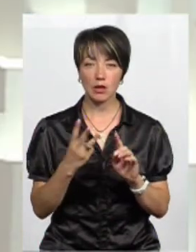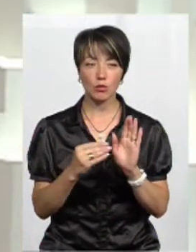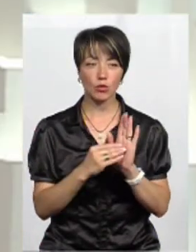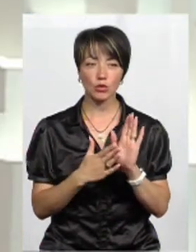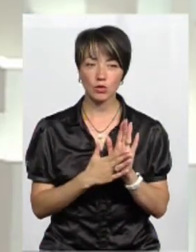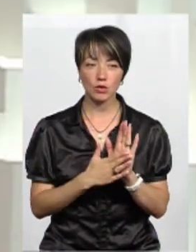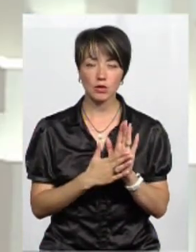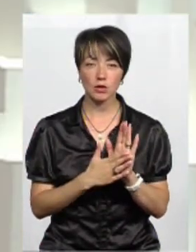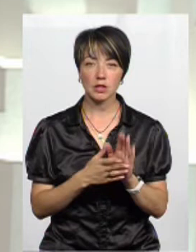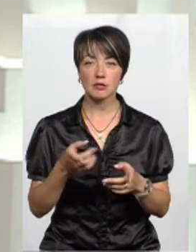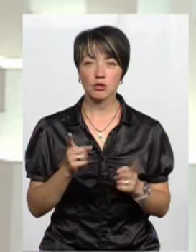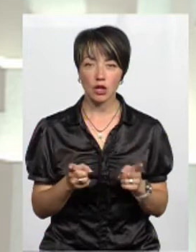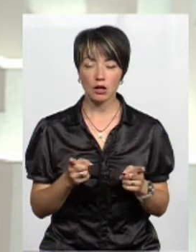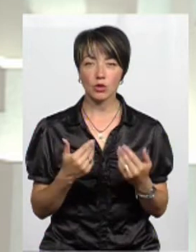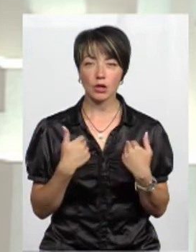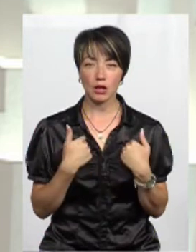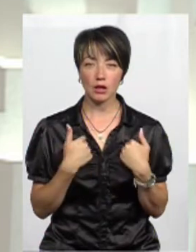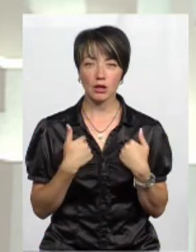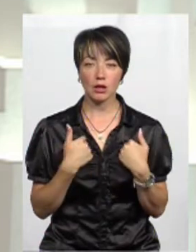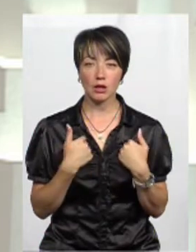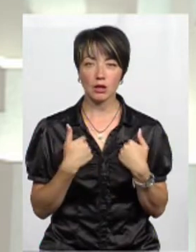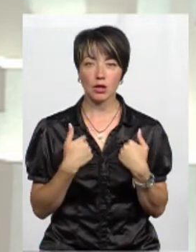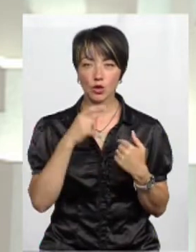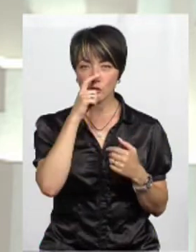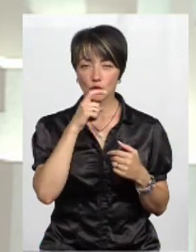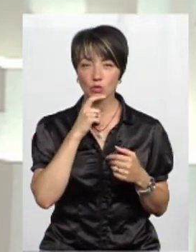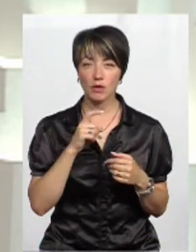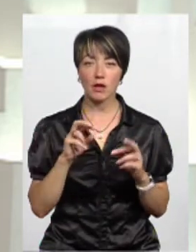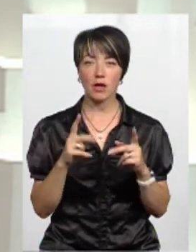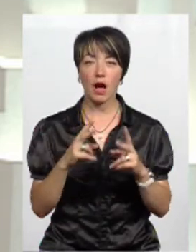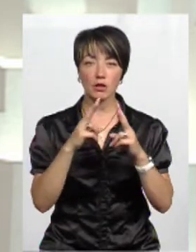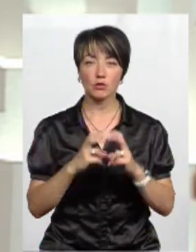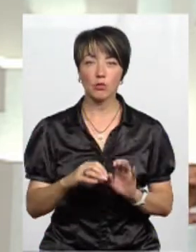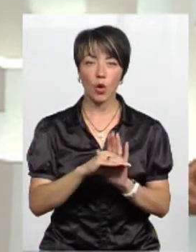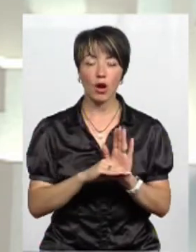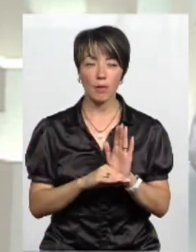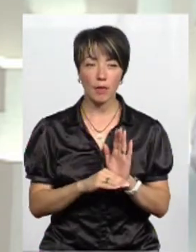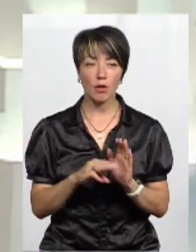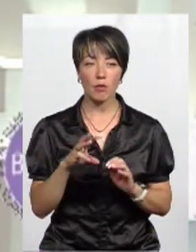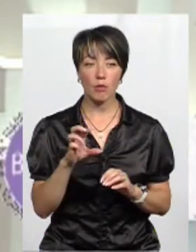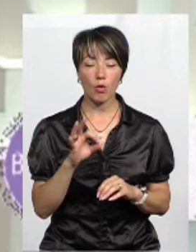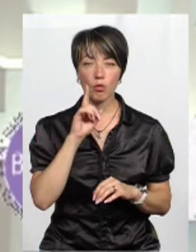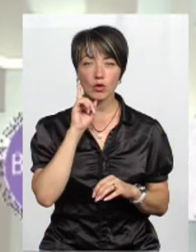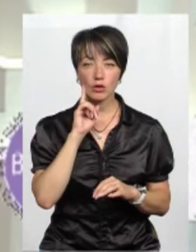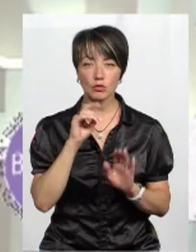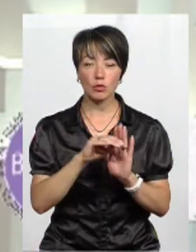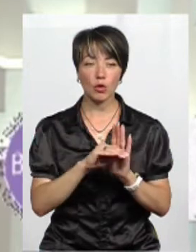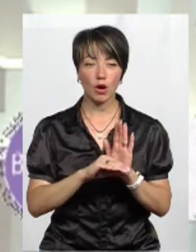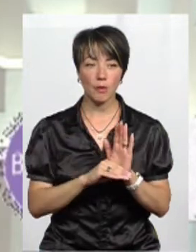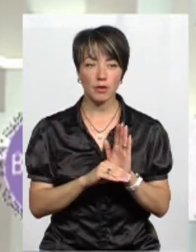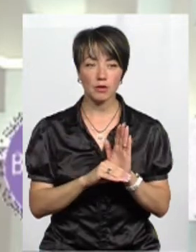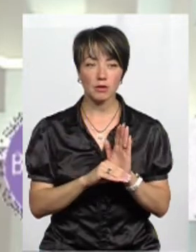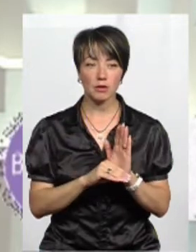Третім пунктом, звичайно, я не зрозумів, як аналізувалась програма, тому що для молодіжної програми